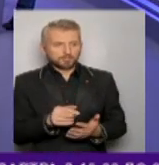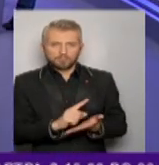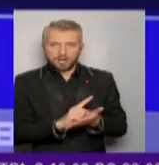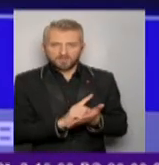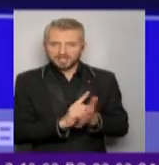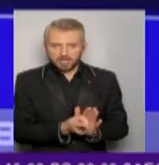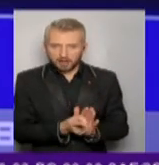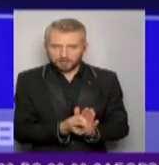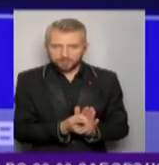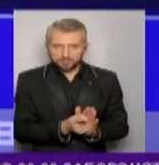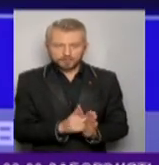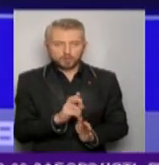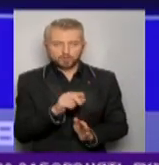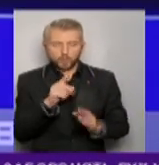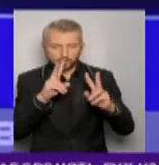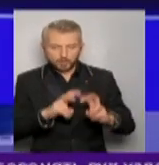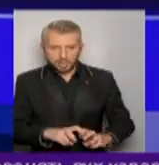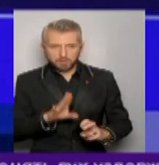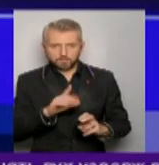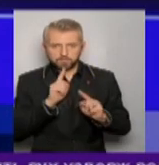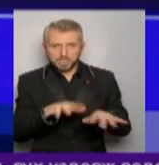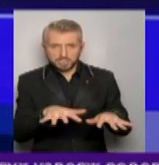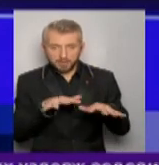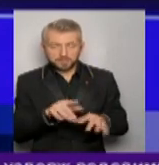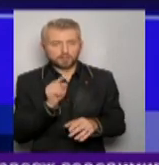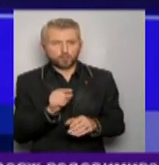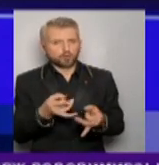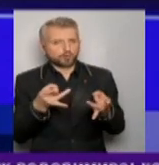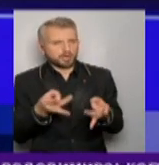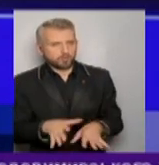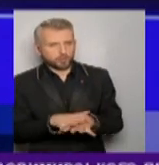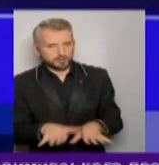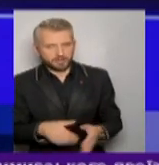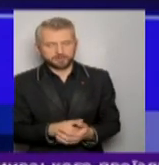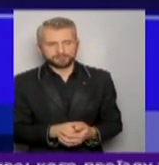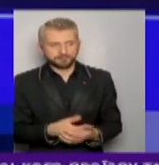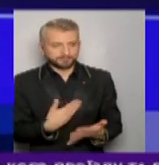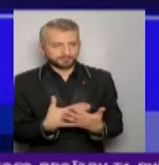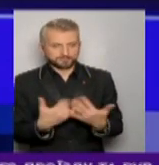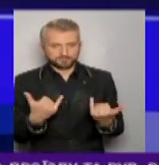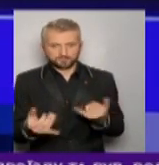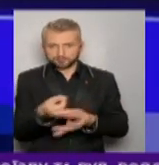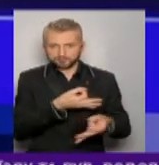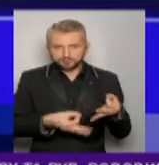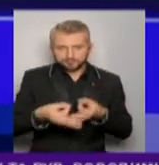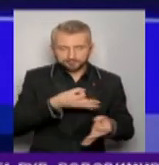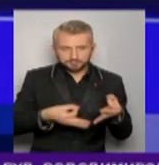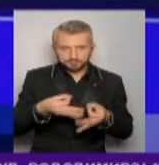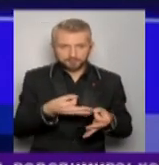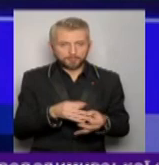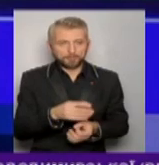для того, щоб його розглядати в парламенті. Але воно не просте. От на прикладі нашої сьогодні дискусії ми бачимо,